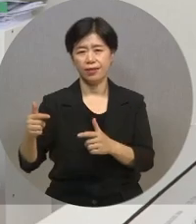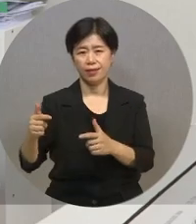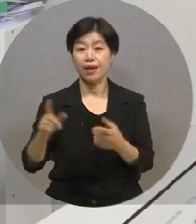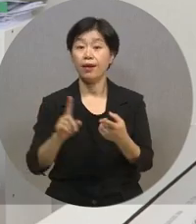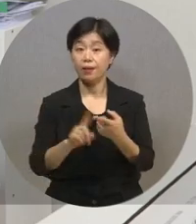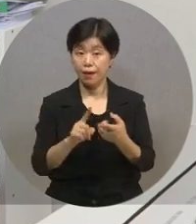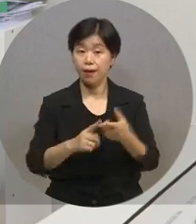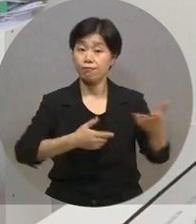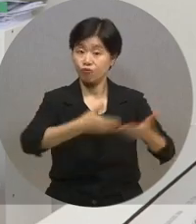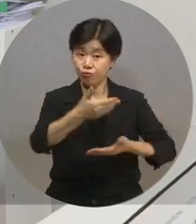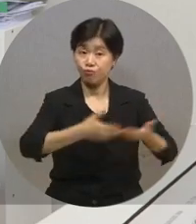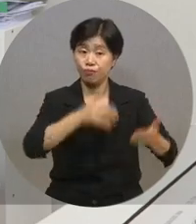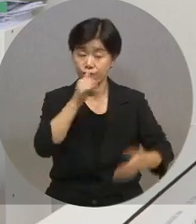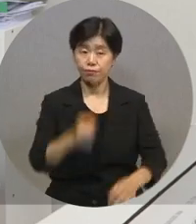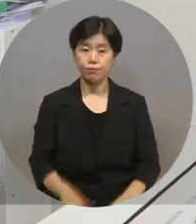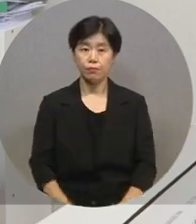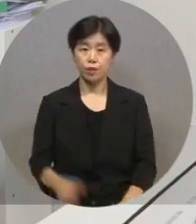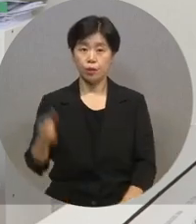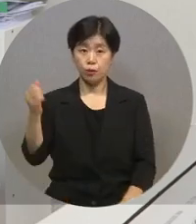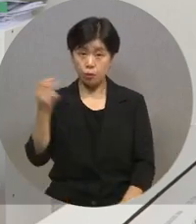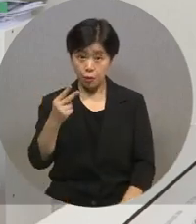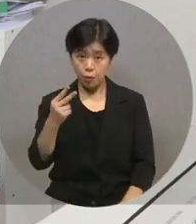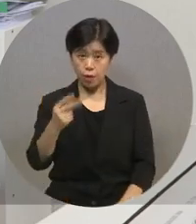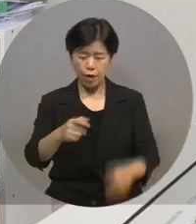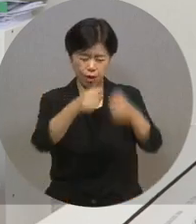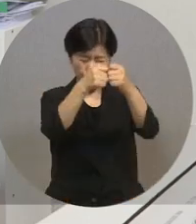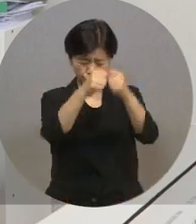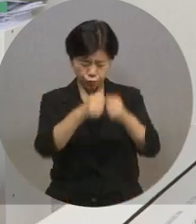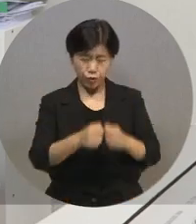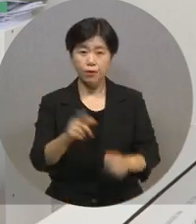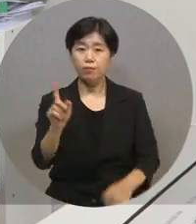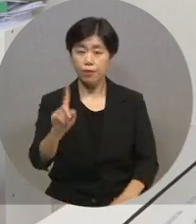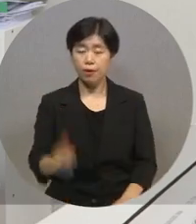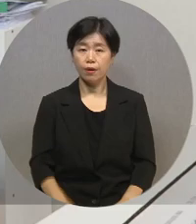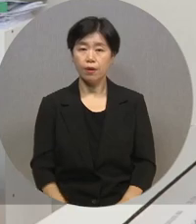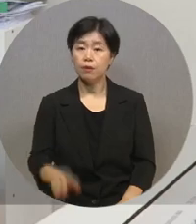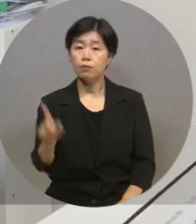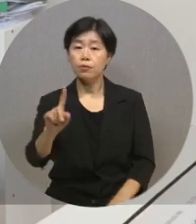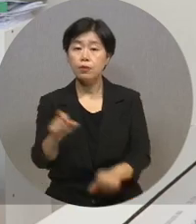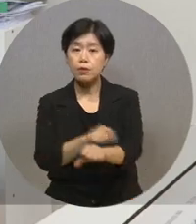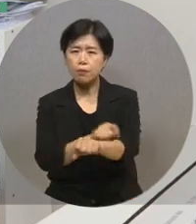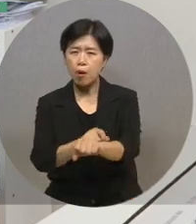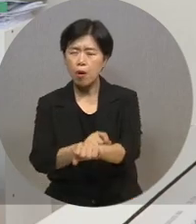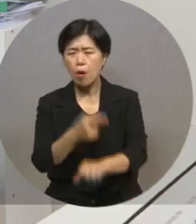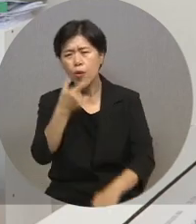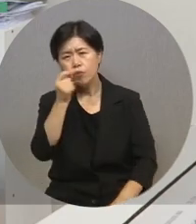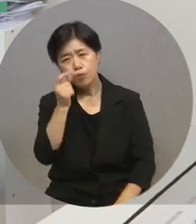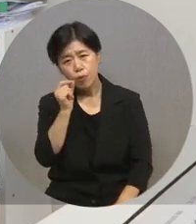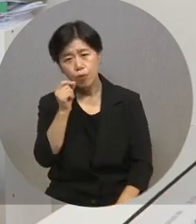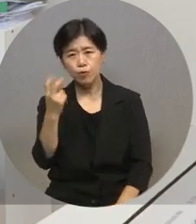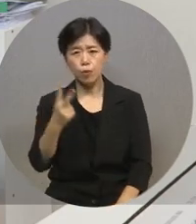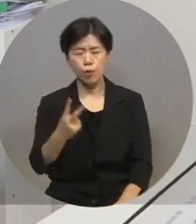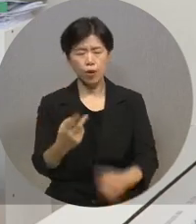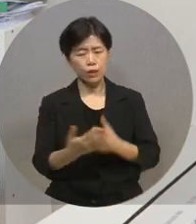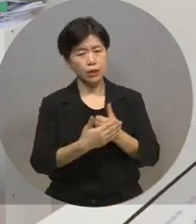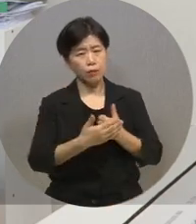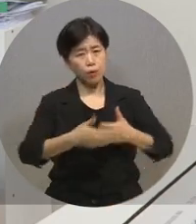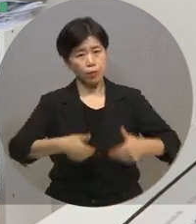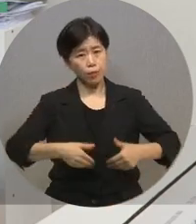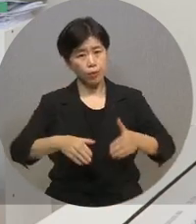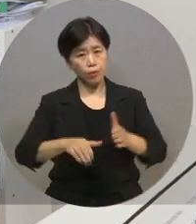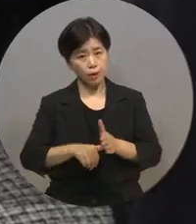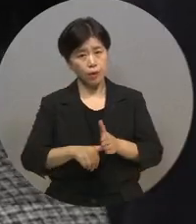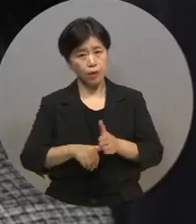일반적인 교류도 있고 또는 아주 스페시픽하게 어떤 특정한 결여되거나 지원이 필요한 부분을 우리가